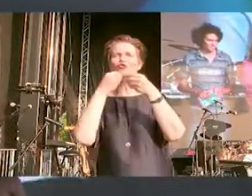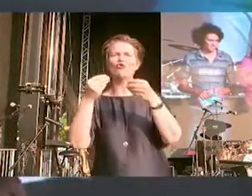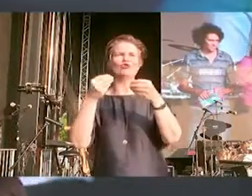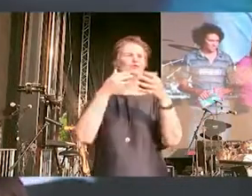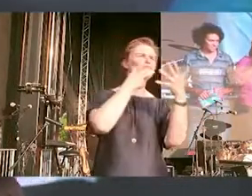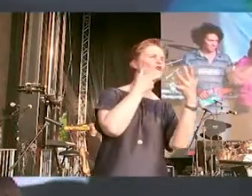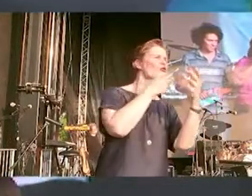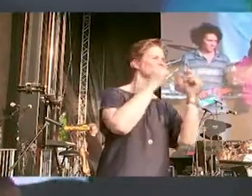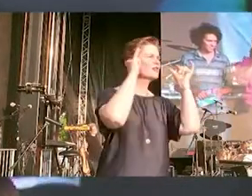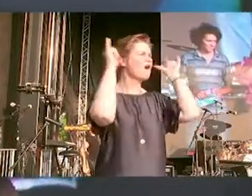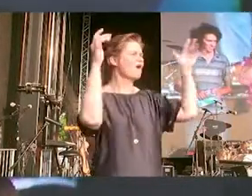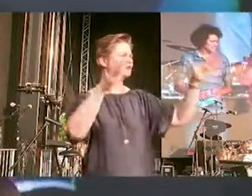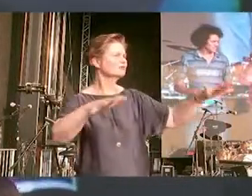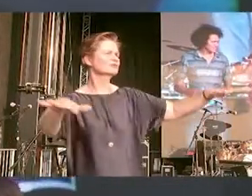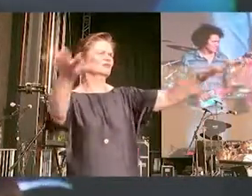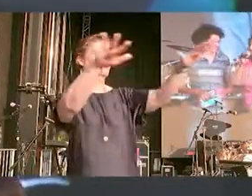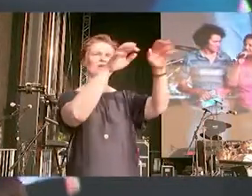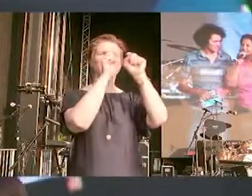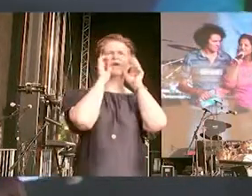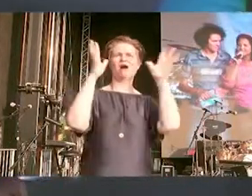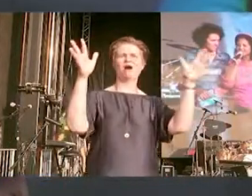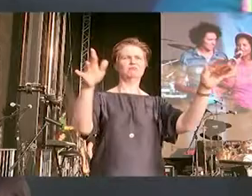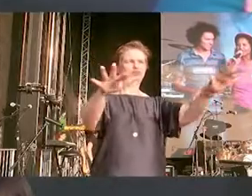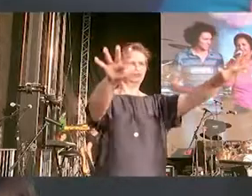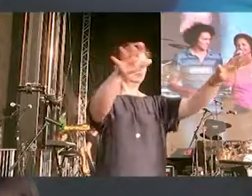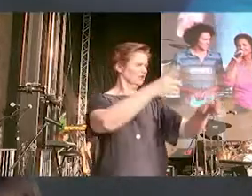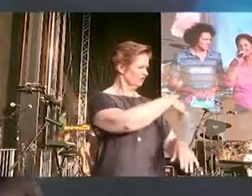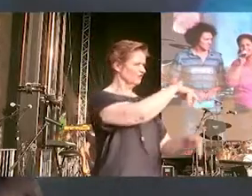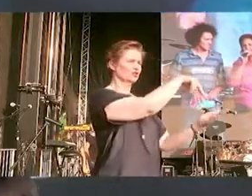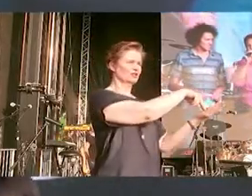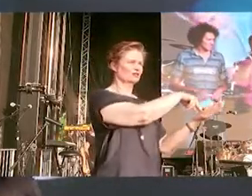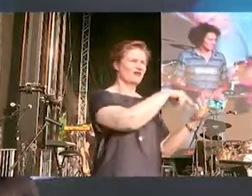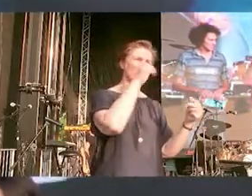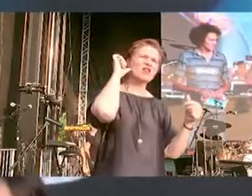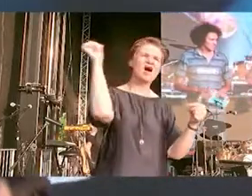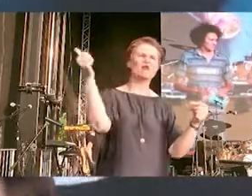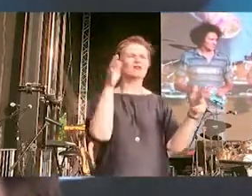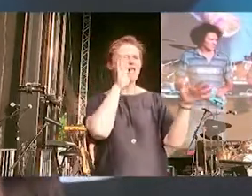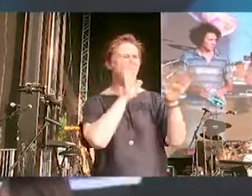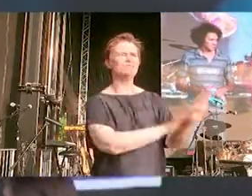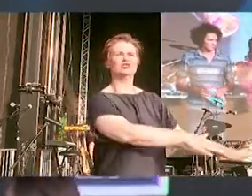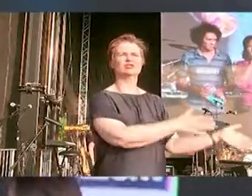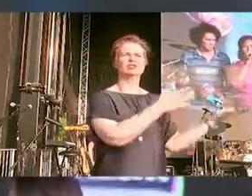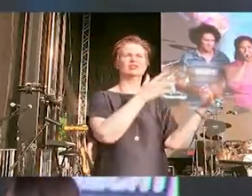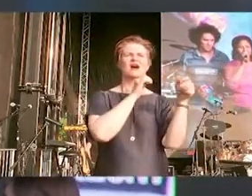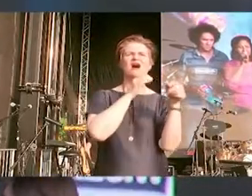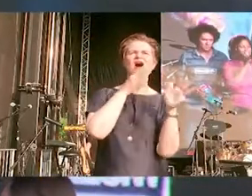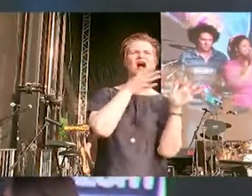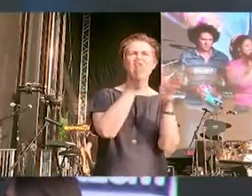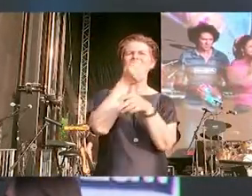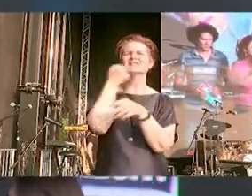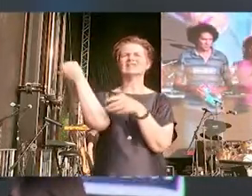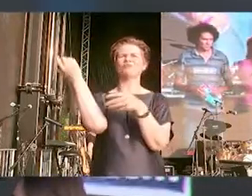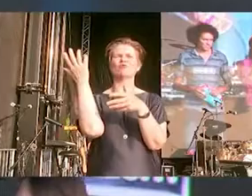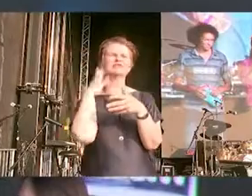laut. Und wir stehen hier und sind laut gegen Abschiebung, gegen Rassismus, gegen Sexismus,